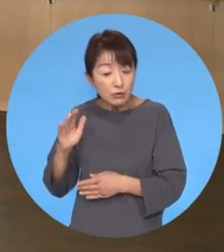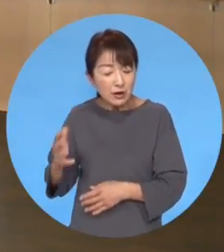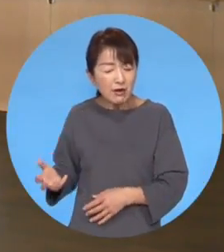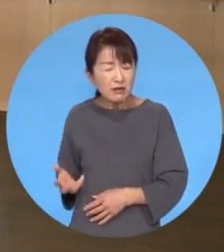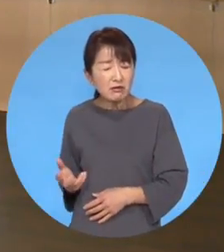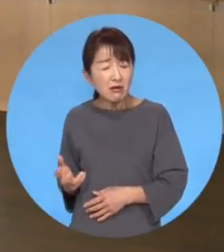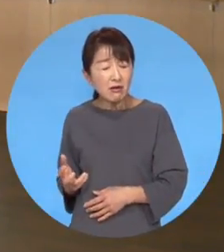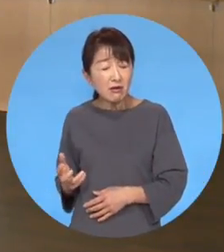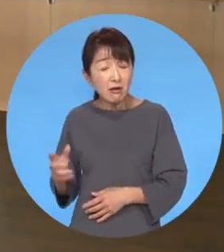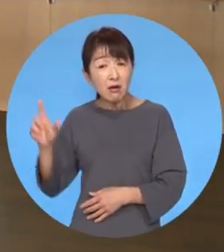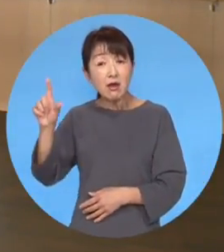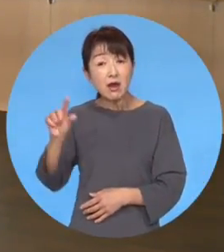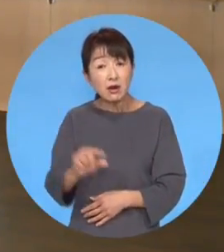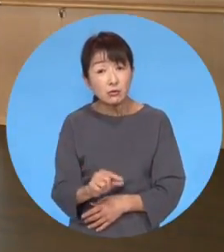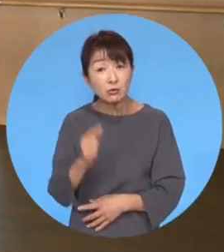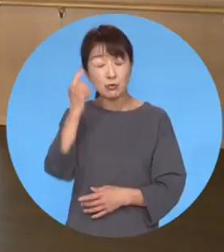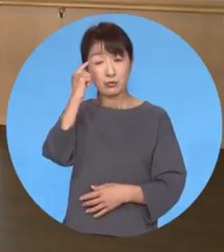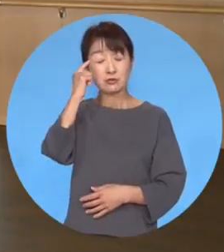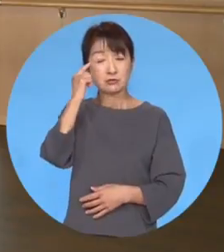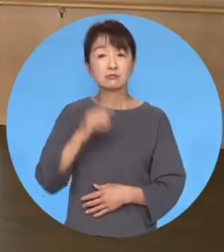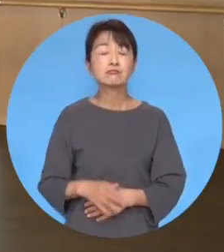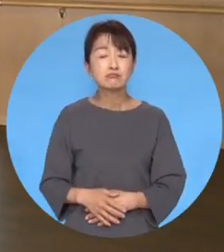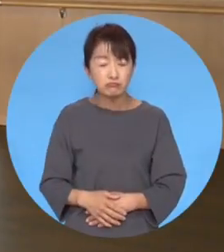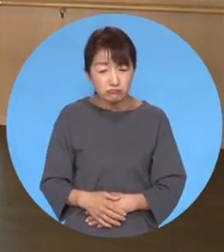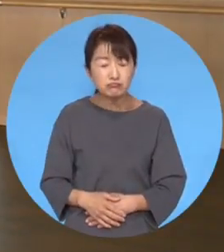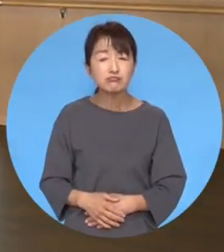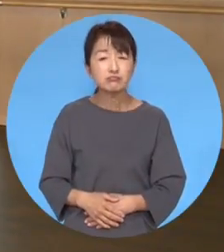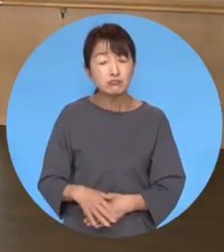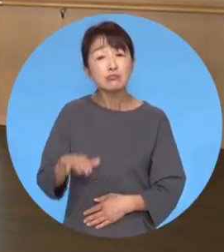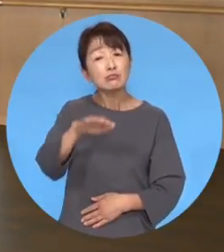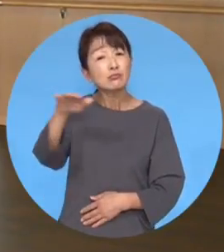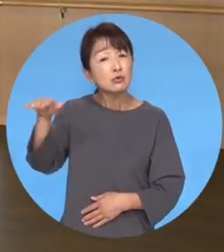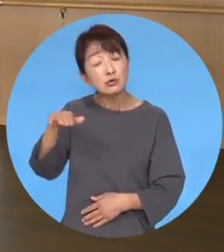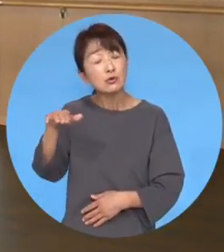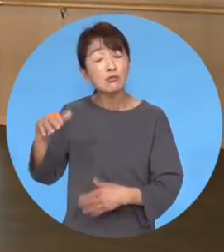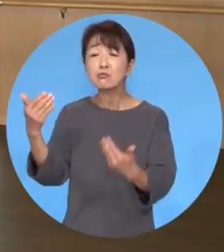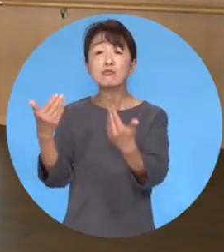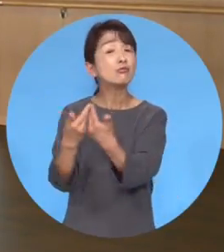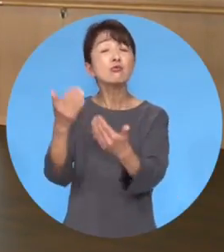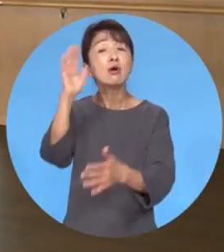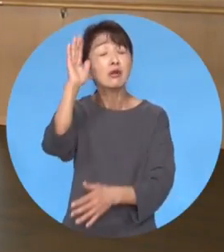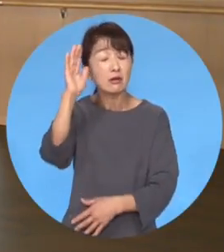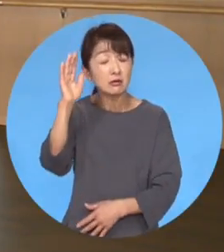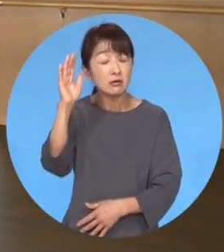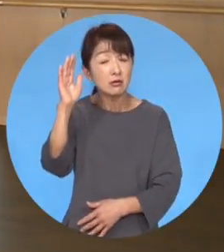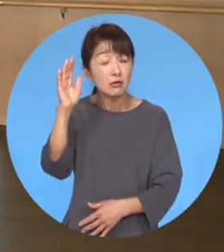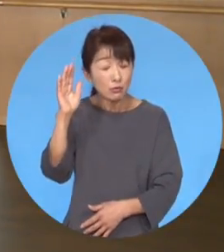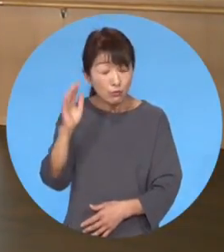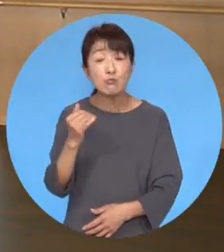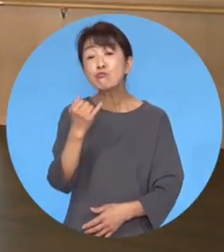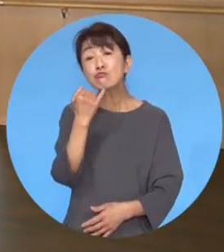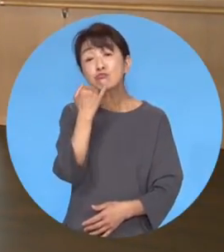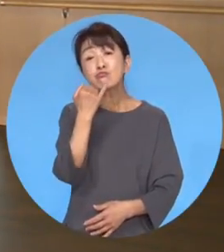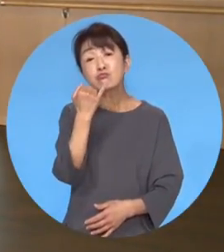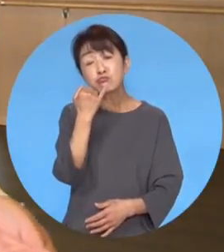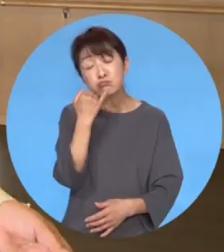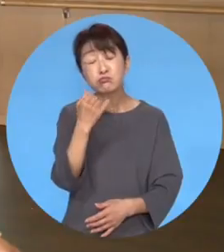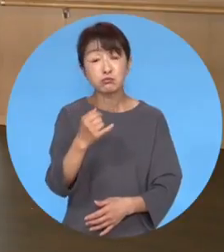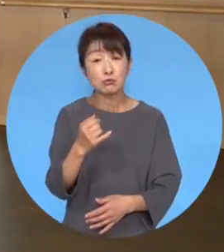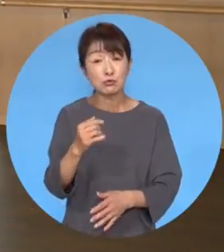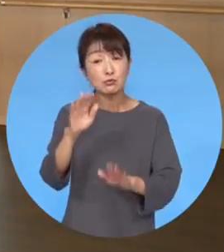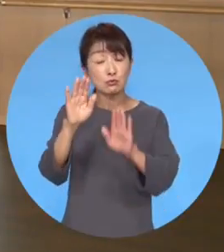減できるんだと思います。拒否っていうものは今のところないようで、スムーズに受け入